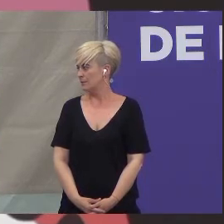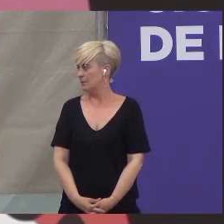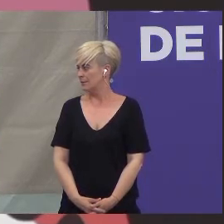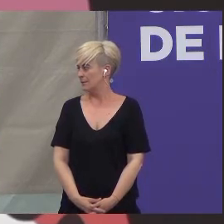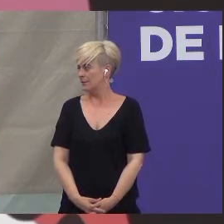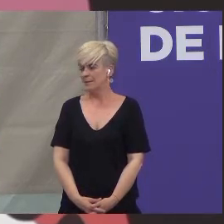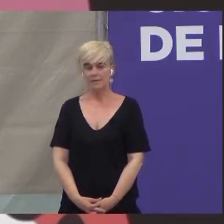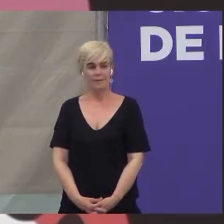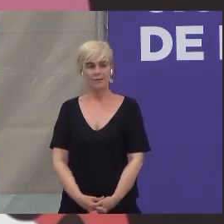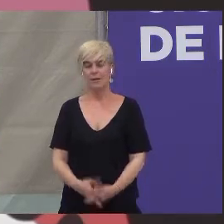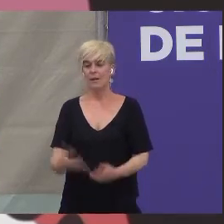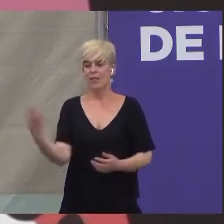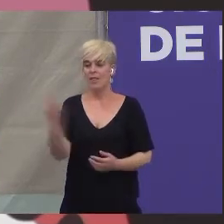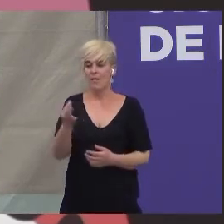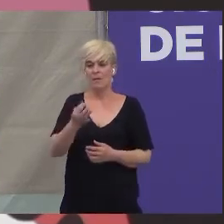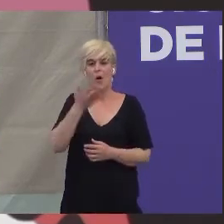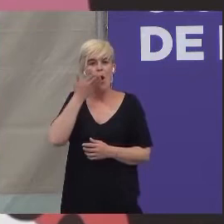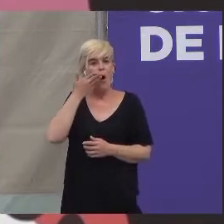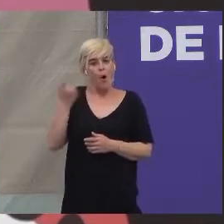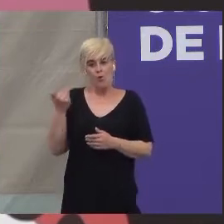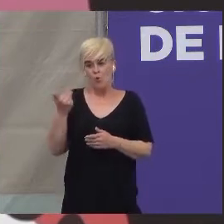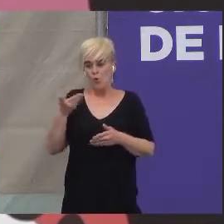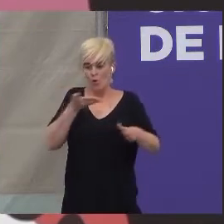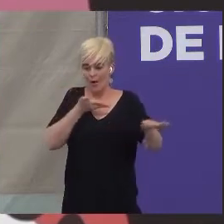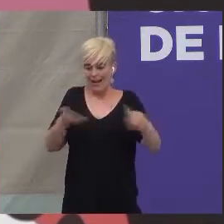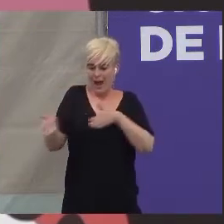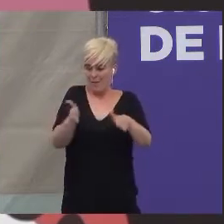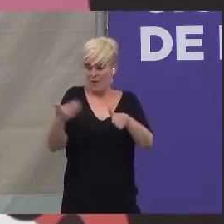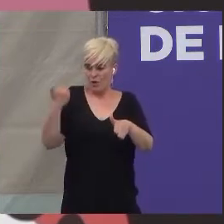Hem d'estar orgulloses del camí fet.